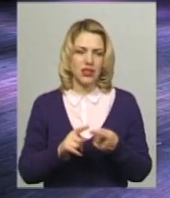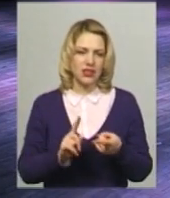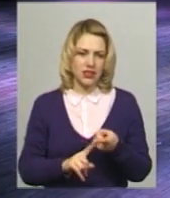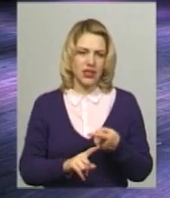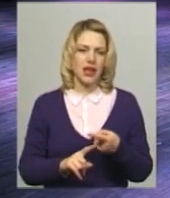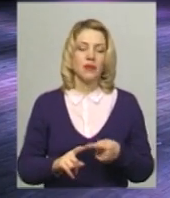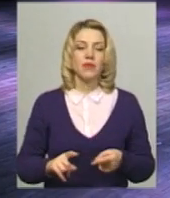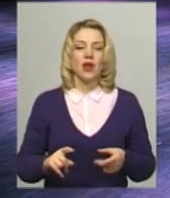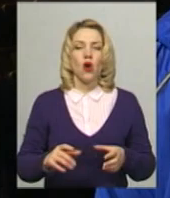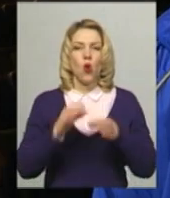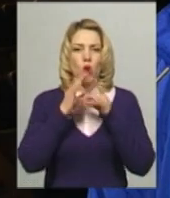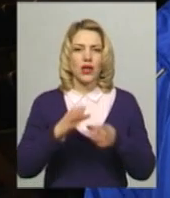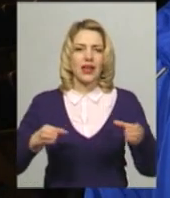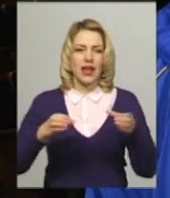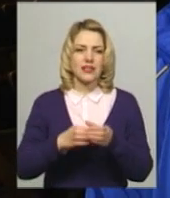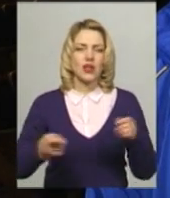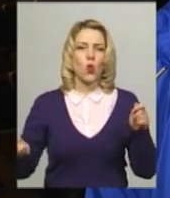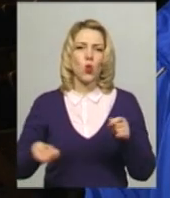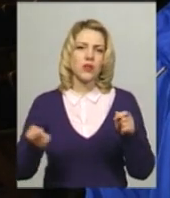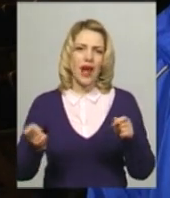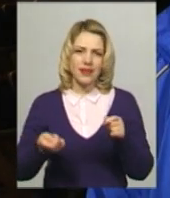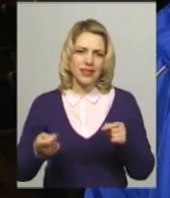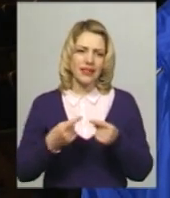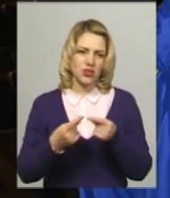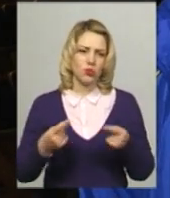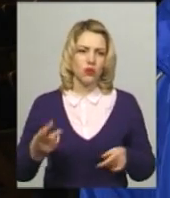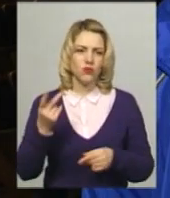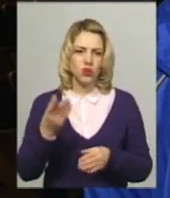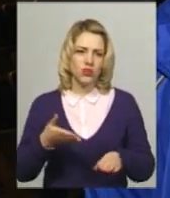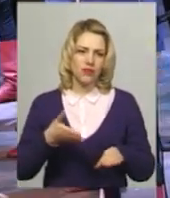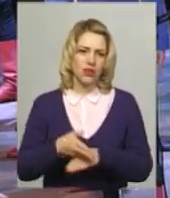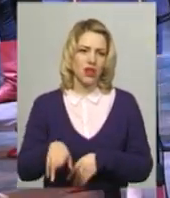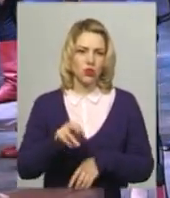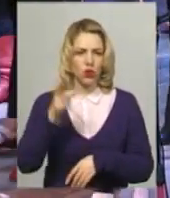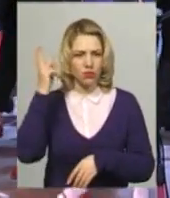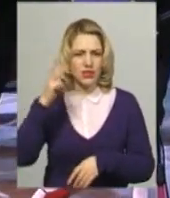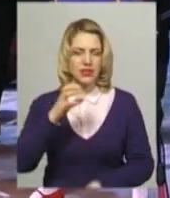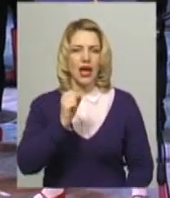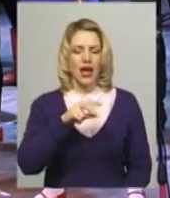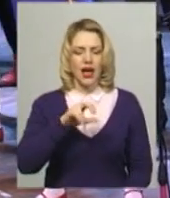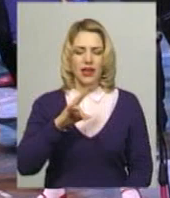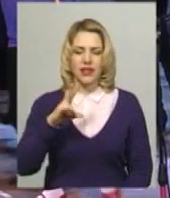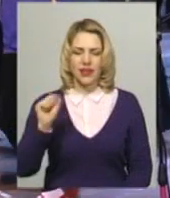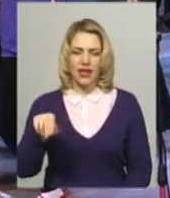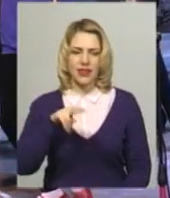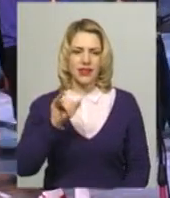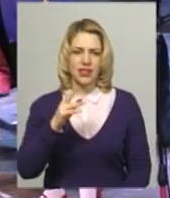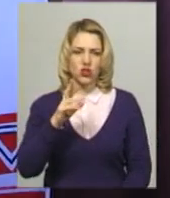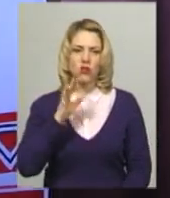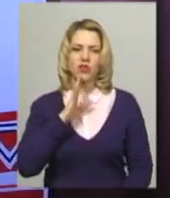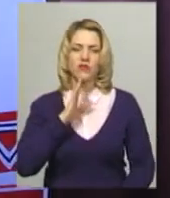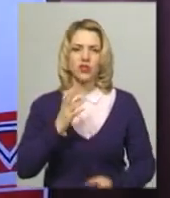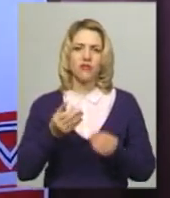оркестр ударних інструментів. Вдруге завітала до Хмельницького Аліна Дишкант. Дівчина цьогорічна випускниця Вінницького «Барвінку». Аліна